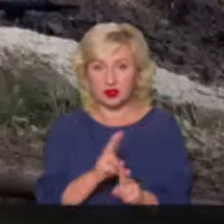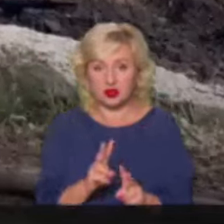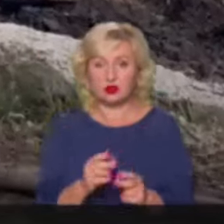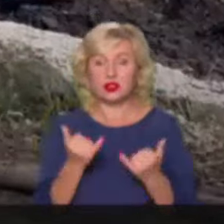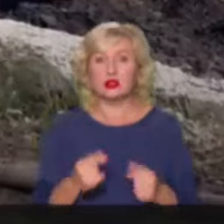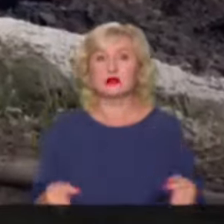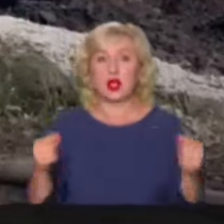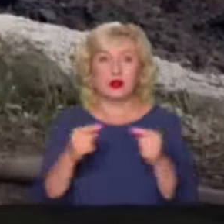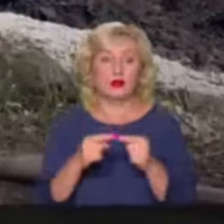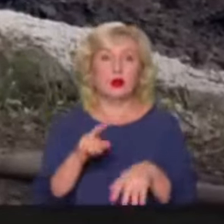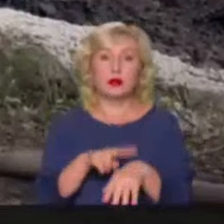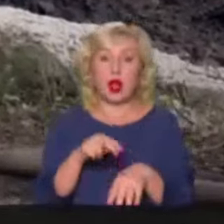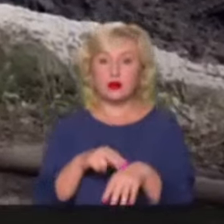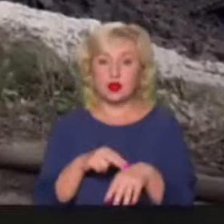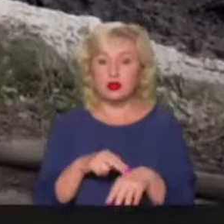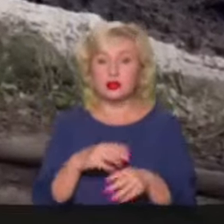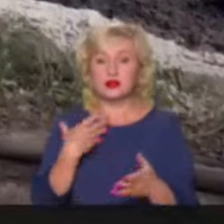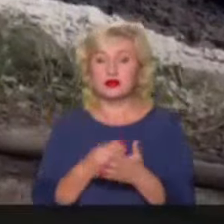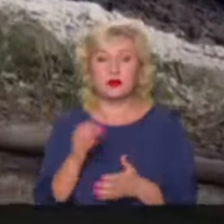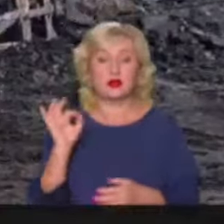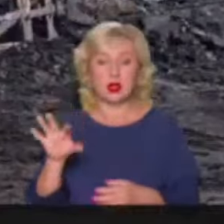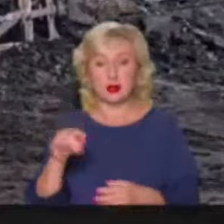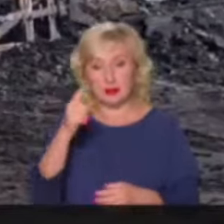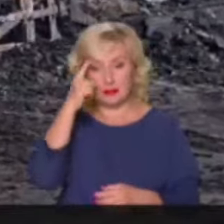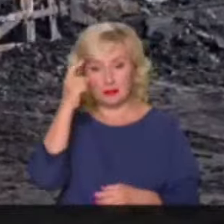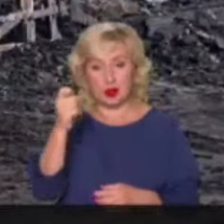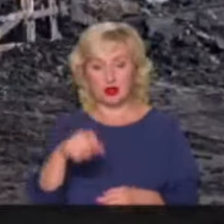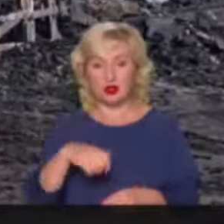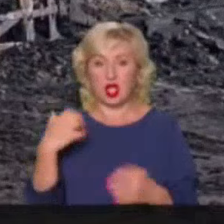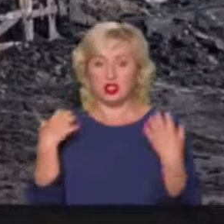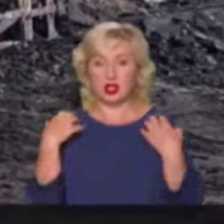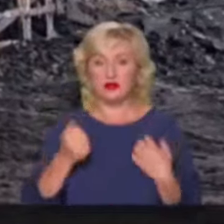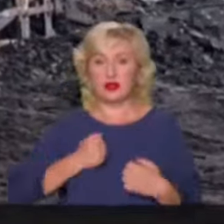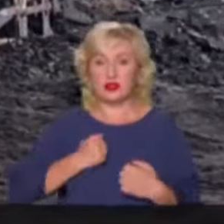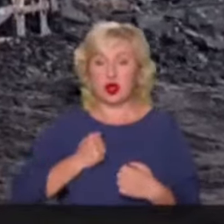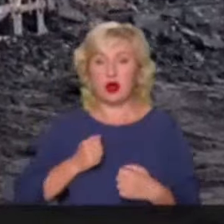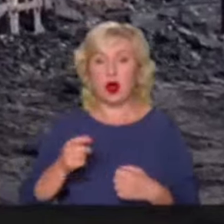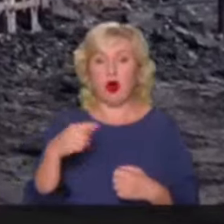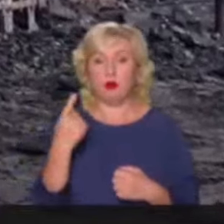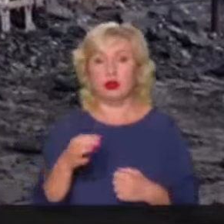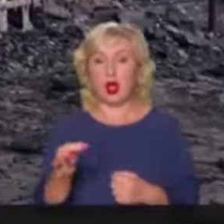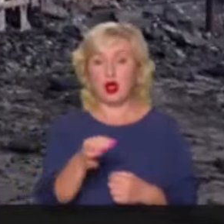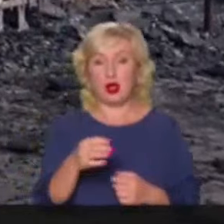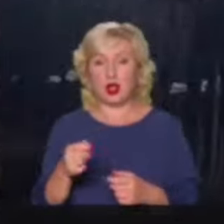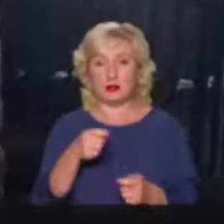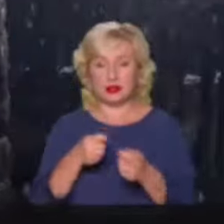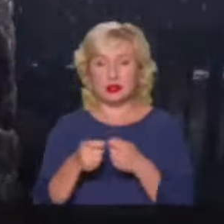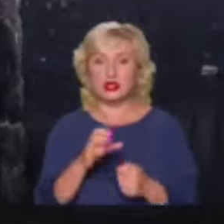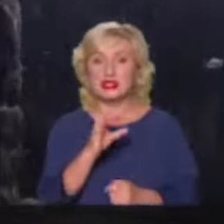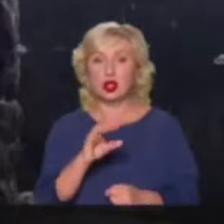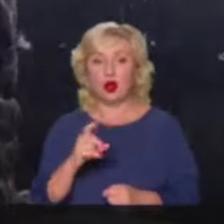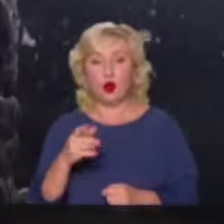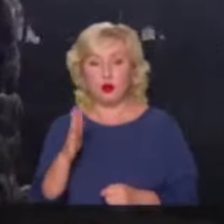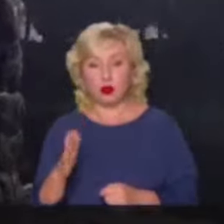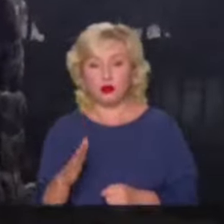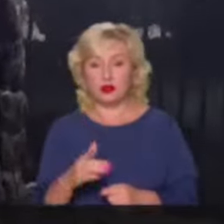встановлюють правоохоронці. Про це у своєму телеграм-каналі повідомив начальник військової обладміністрації Олексій Губов. Одна з ракет,